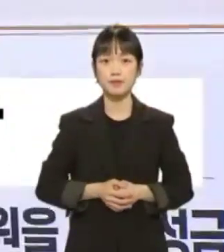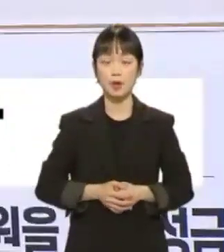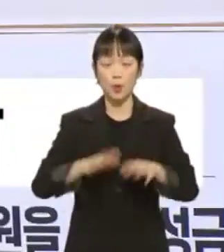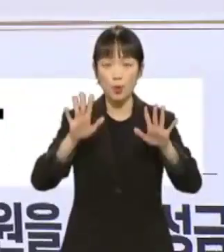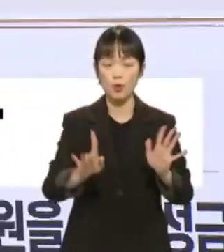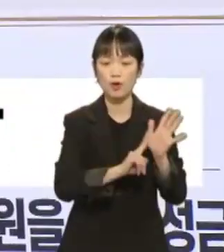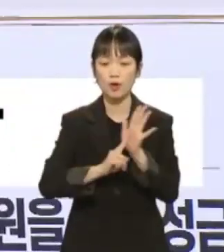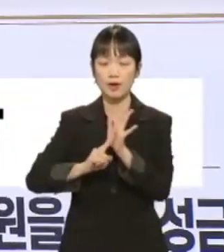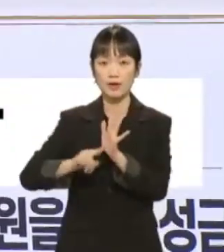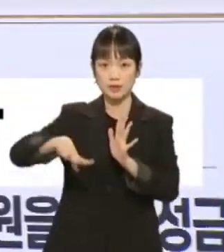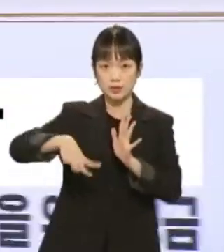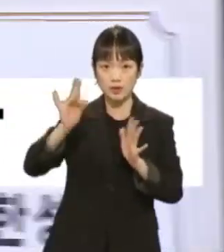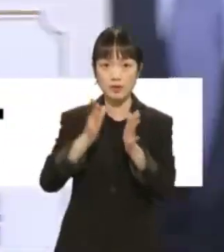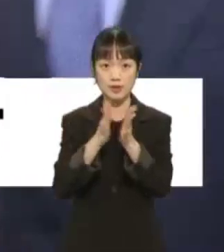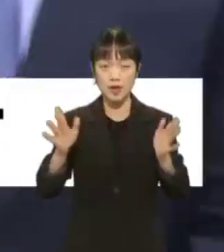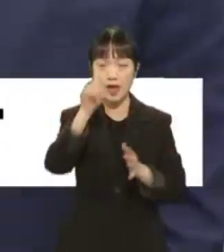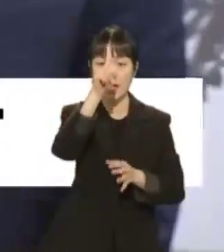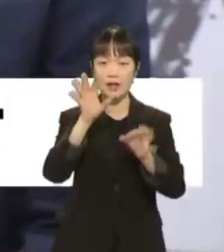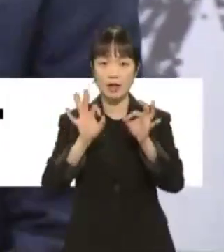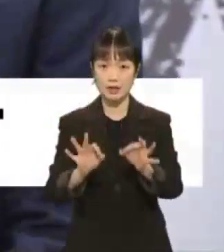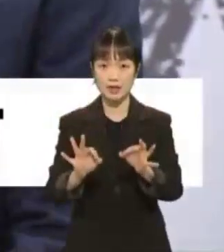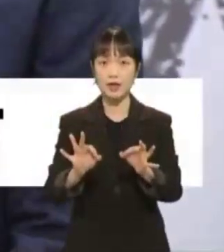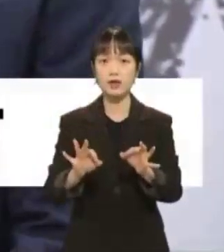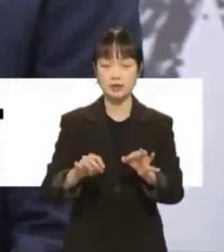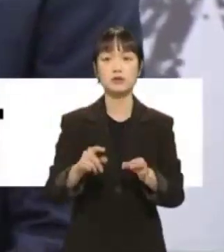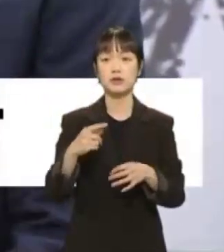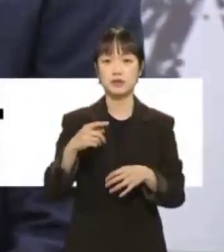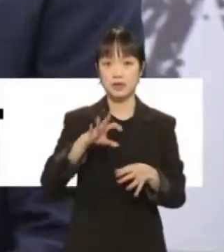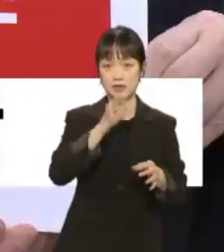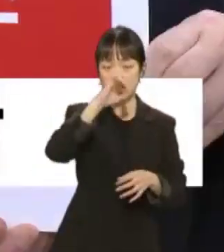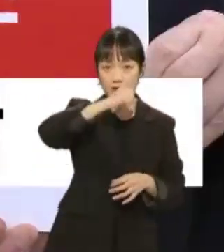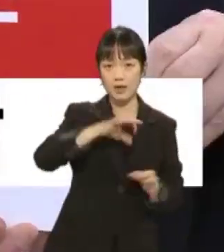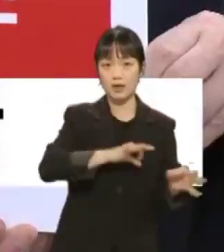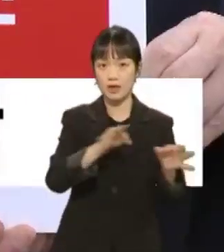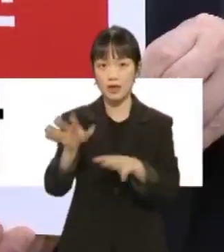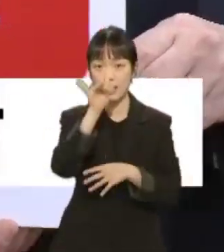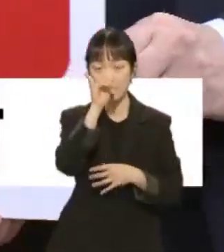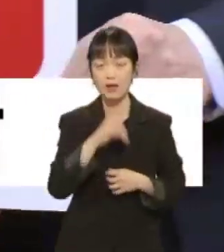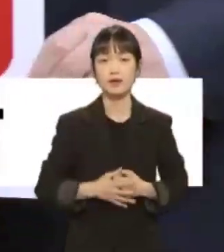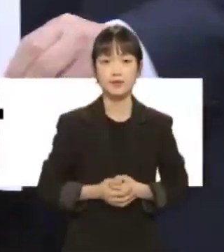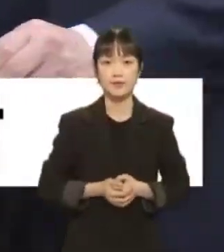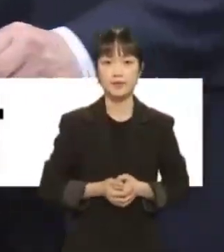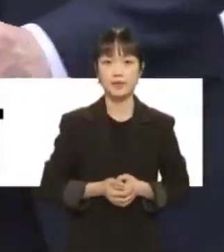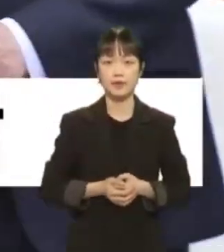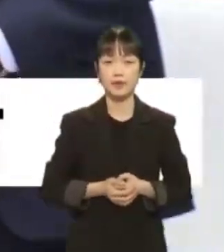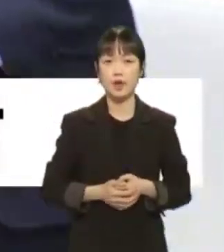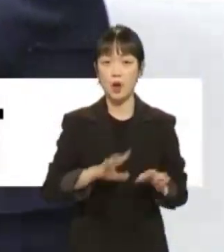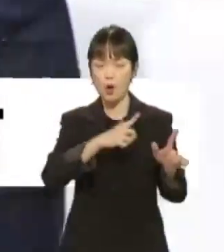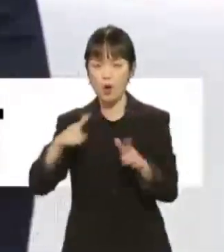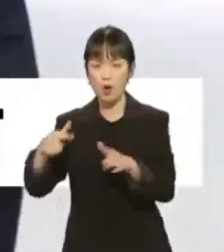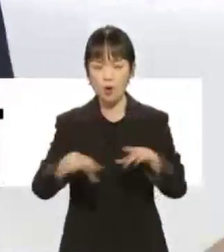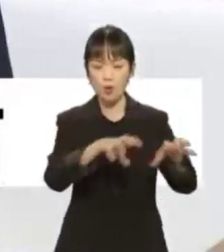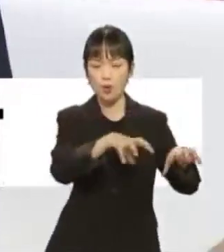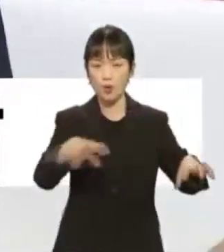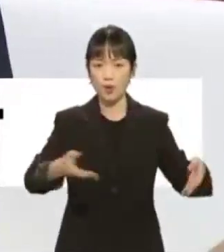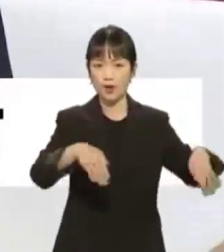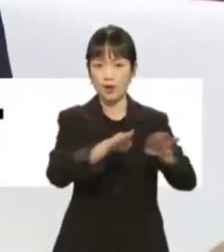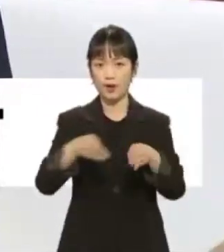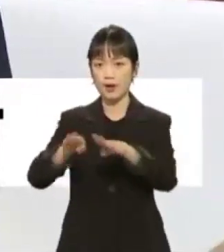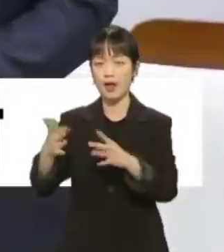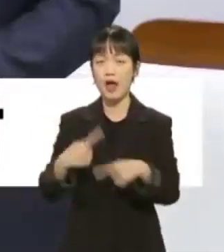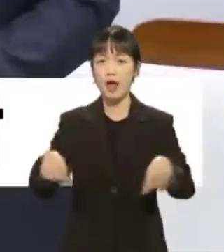첫날인 오늘 하나은행 충청 영업그룹 3억원 충남개발공사 3억원 도원이앤시 1억원 등 8개 기관